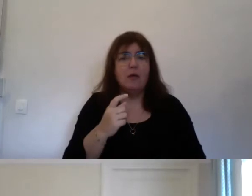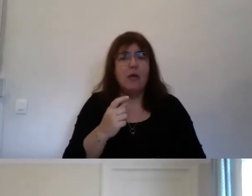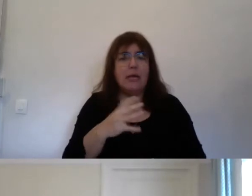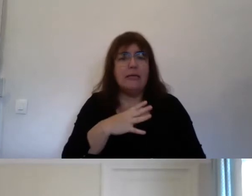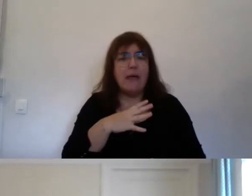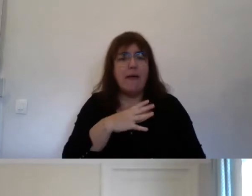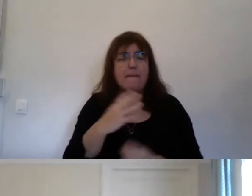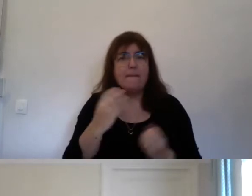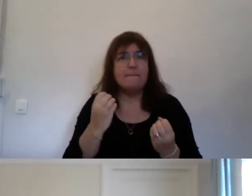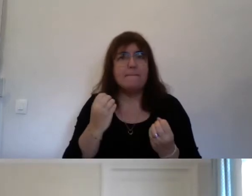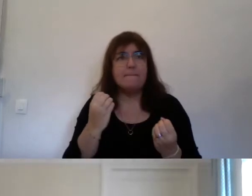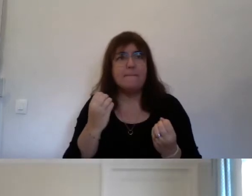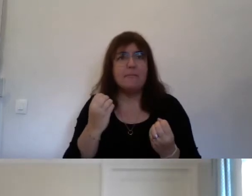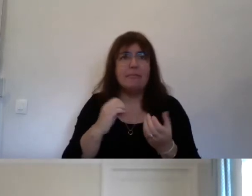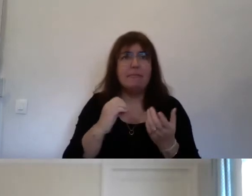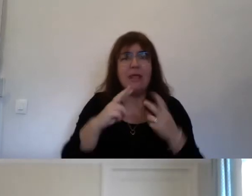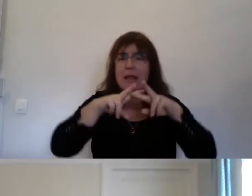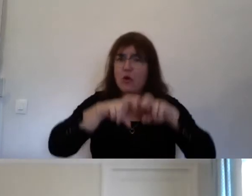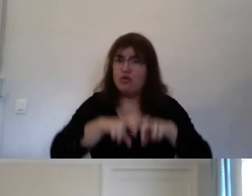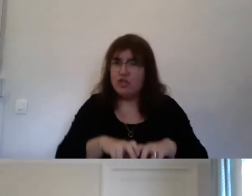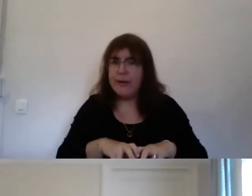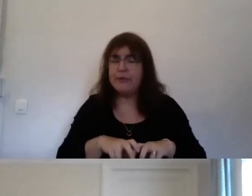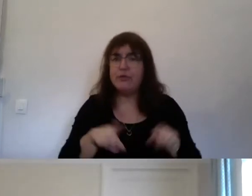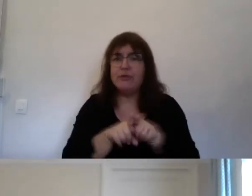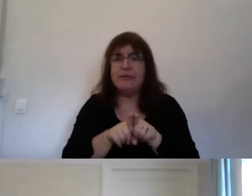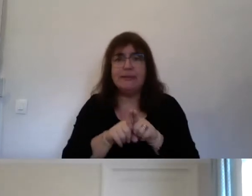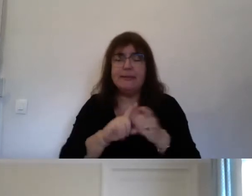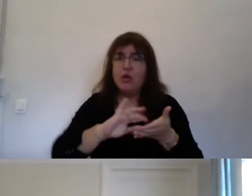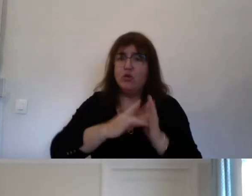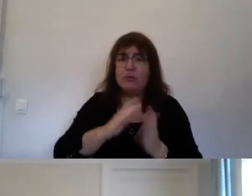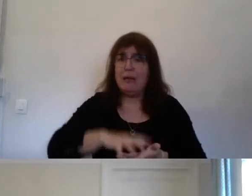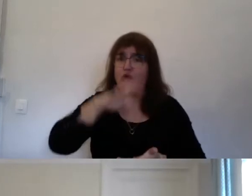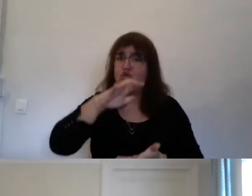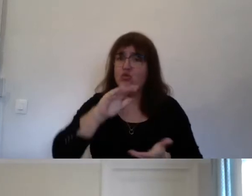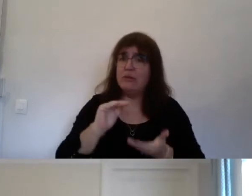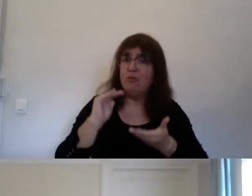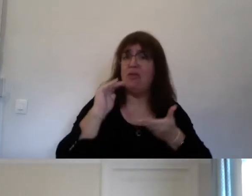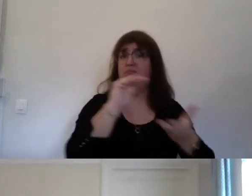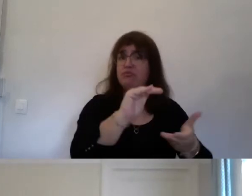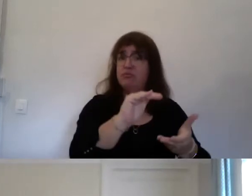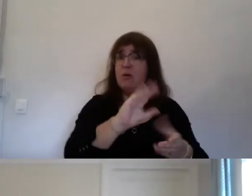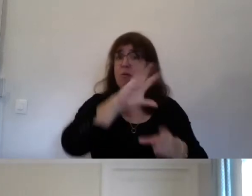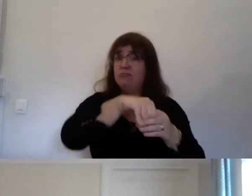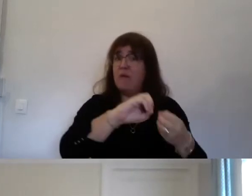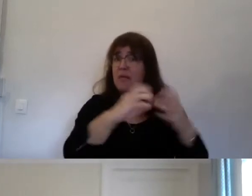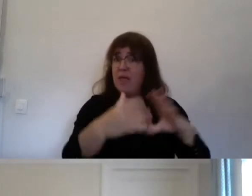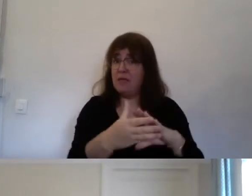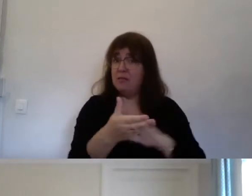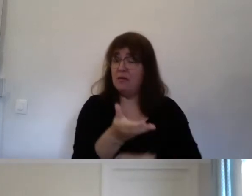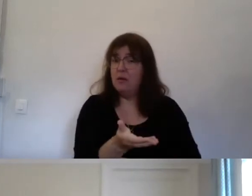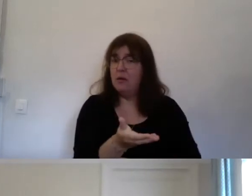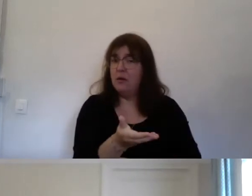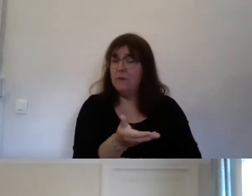et que toute la recherche, la mise en ligne immédiate qui a été faite dans l'urgence, nous a en fin de compte interpellés sur